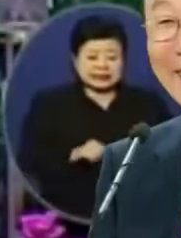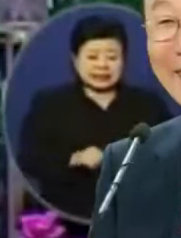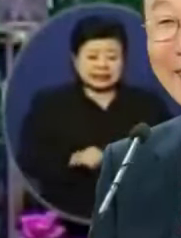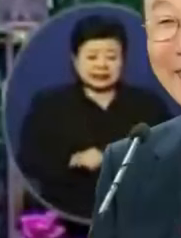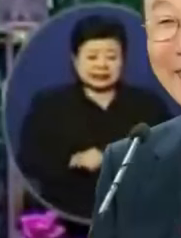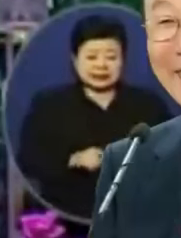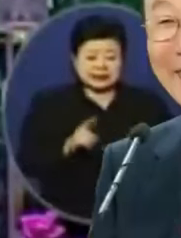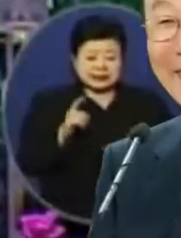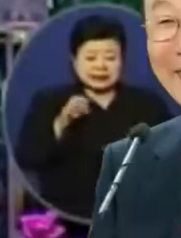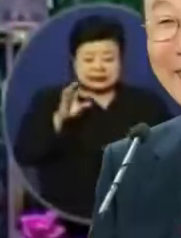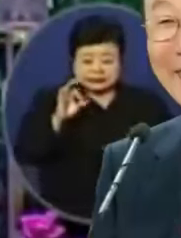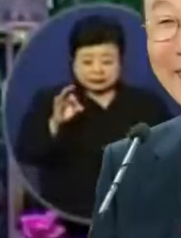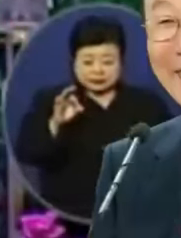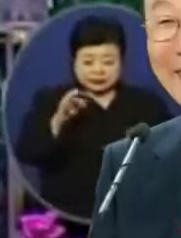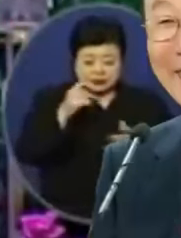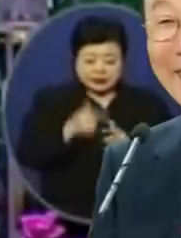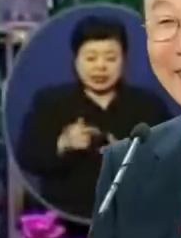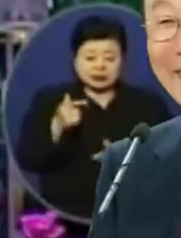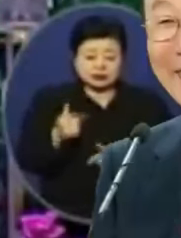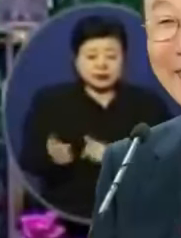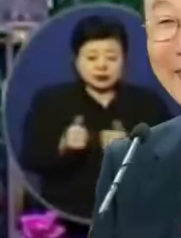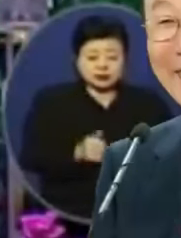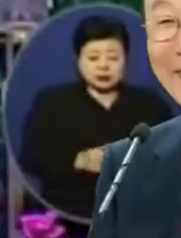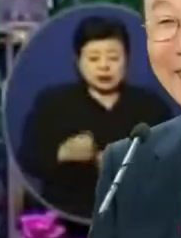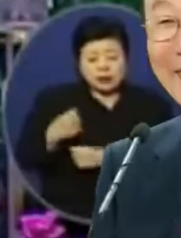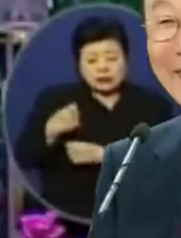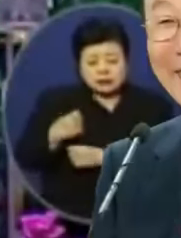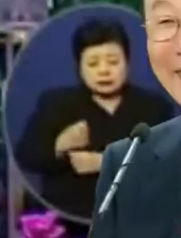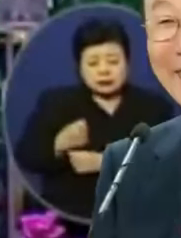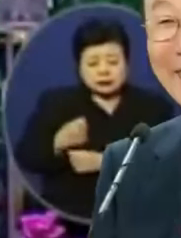우리가 항상 예수의 죽음을 몸에 짊어지면